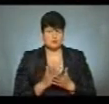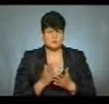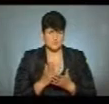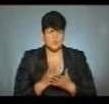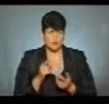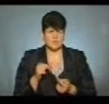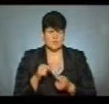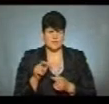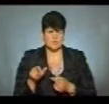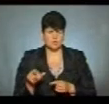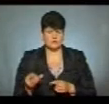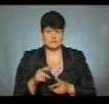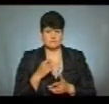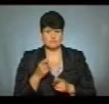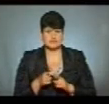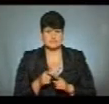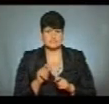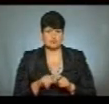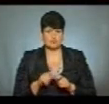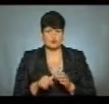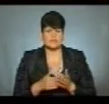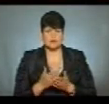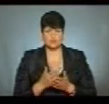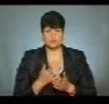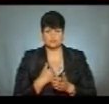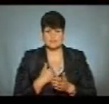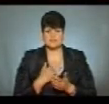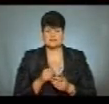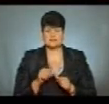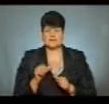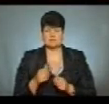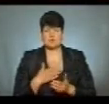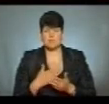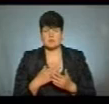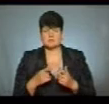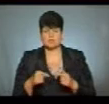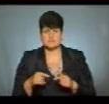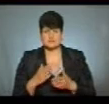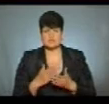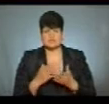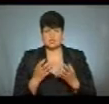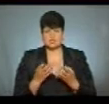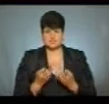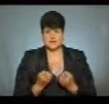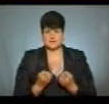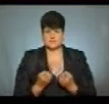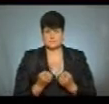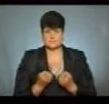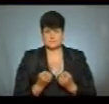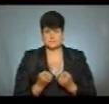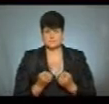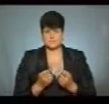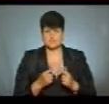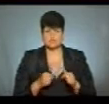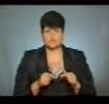які відповідають за контроль якості проведених робіт? Ну, в нас, крім громадських організацій, в нас є ще це